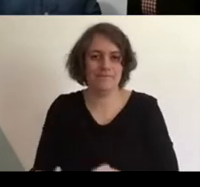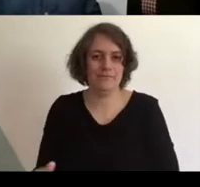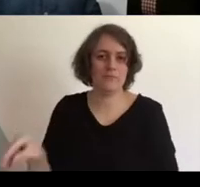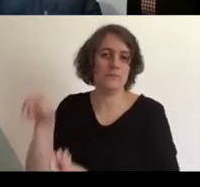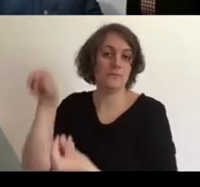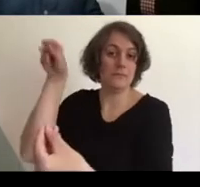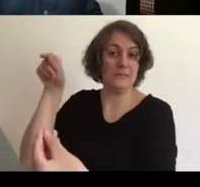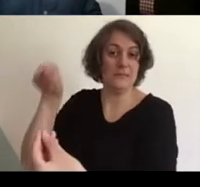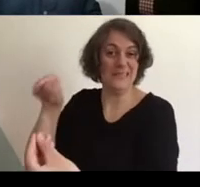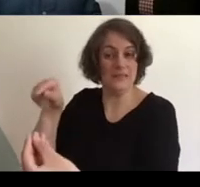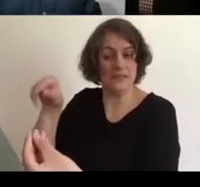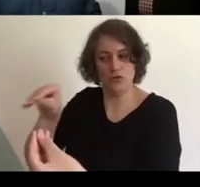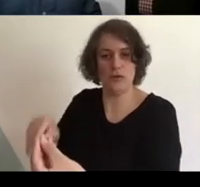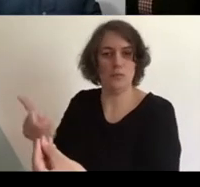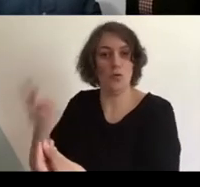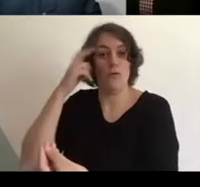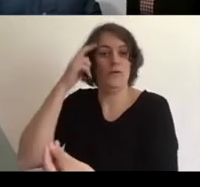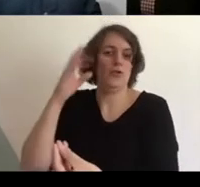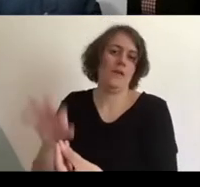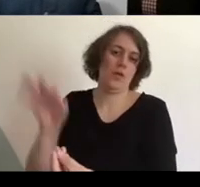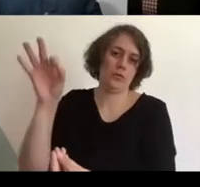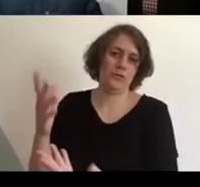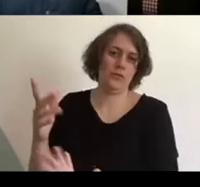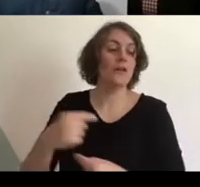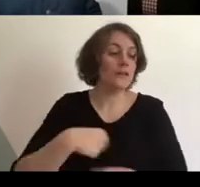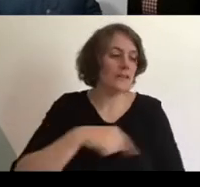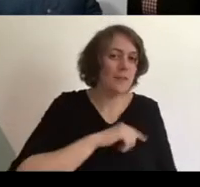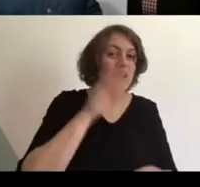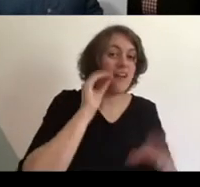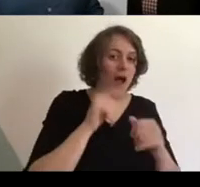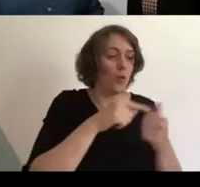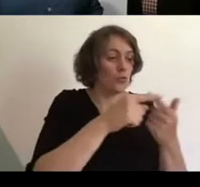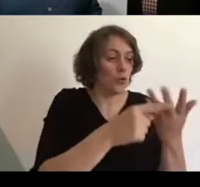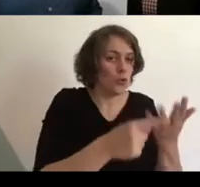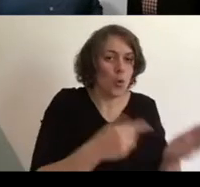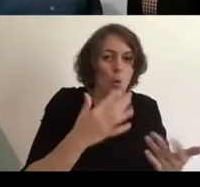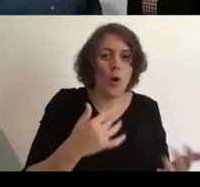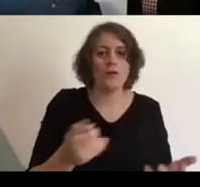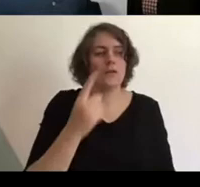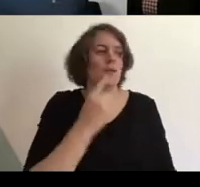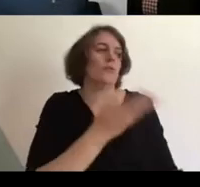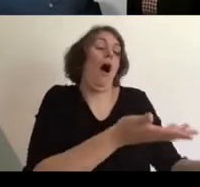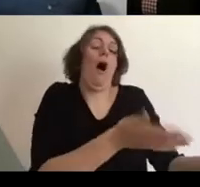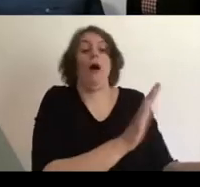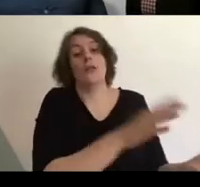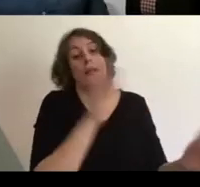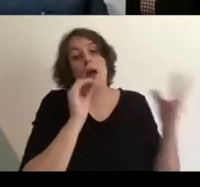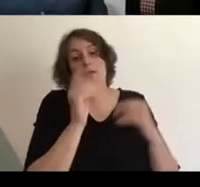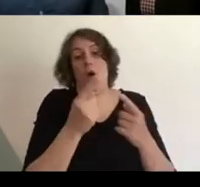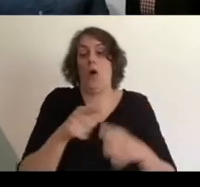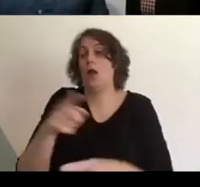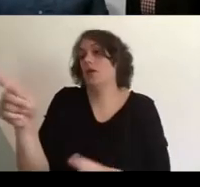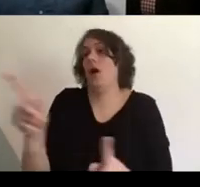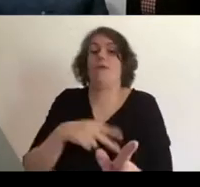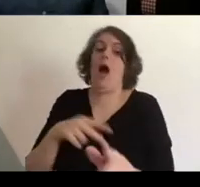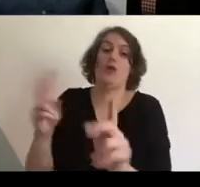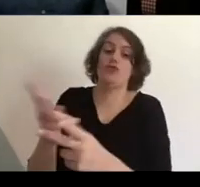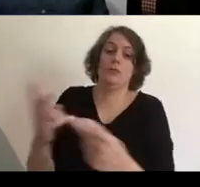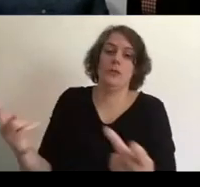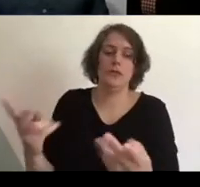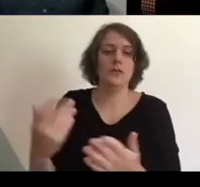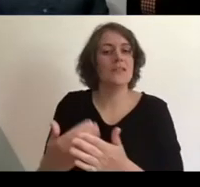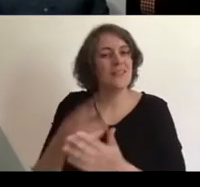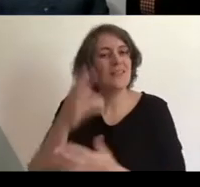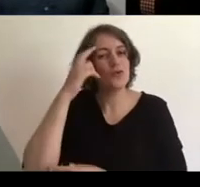auch von unseren einzelnen Erfahrungen, aber wenn eine Studie kommt, dann wacht die Politik erst auf. Und so gab es tatsächlich